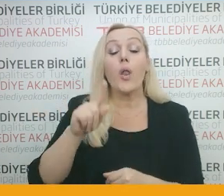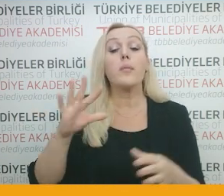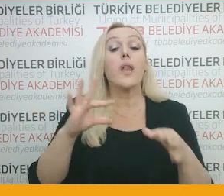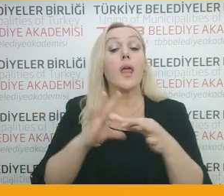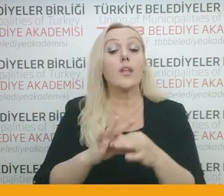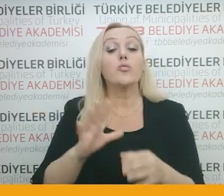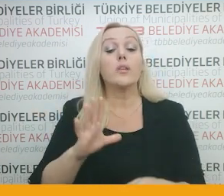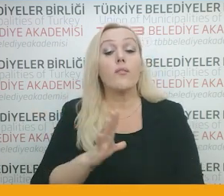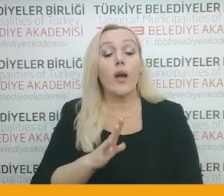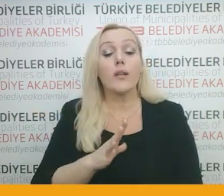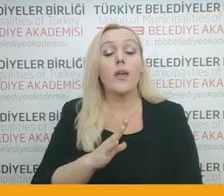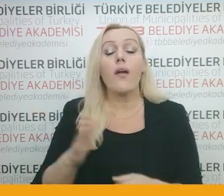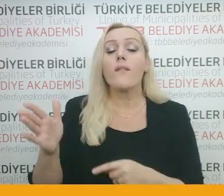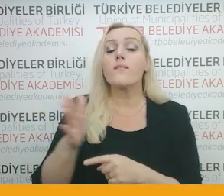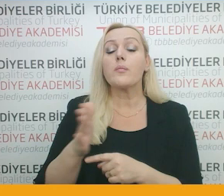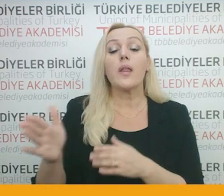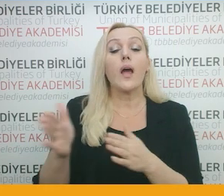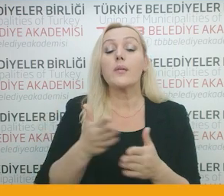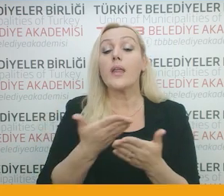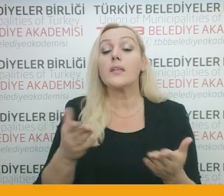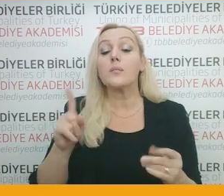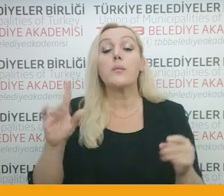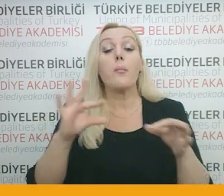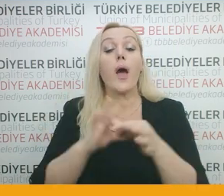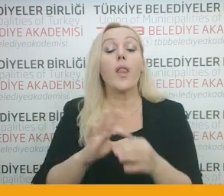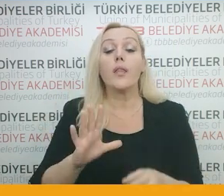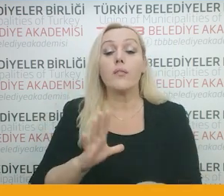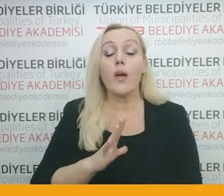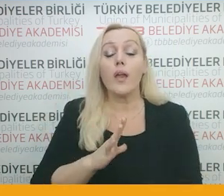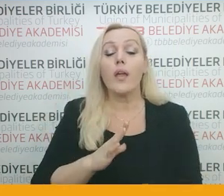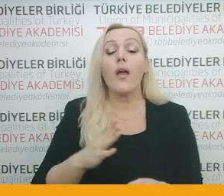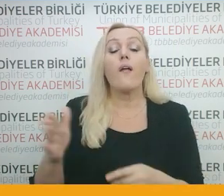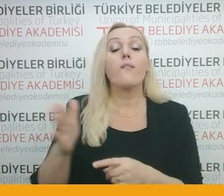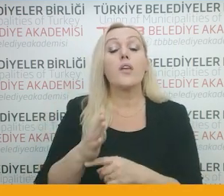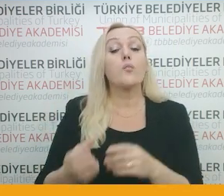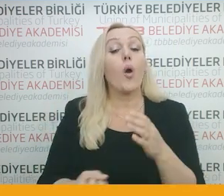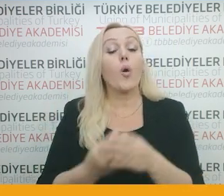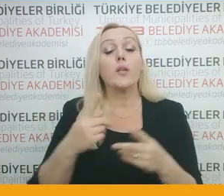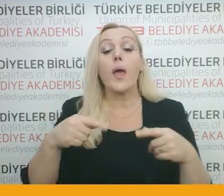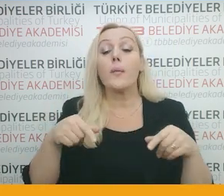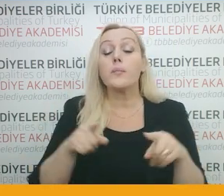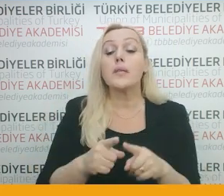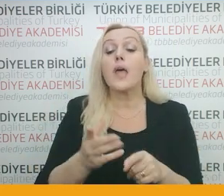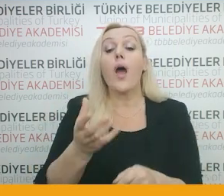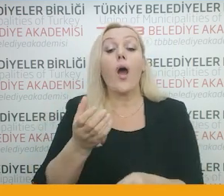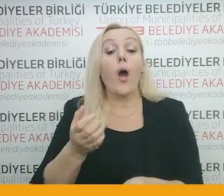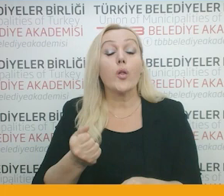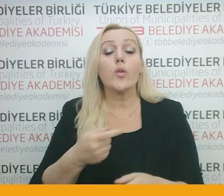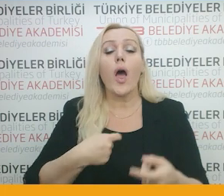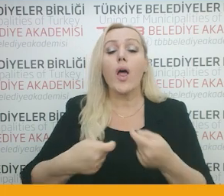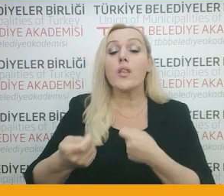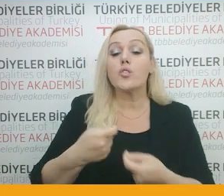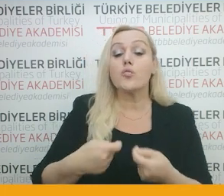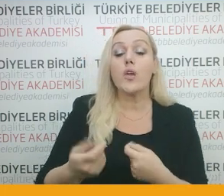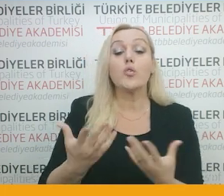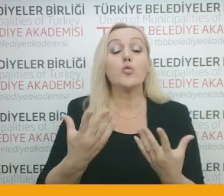var. Yine firmalarla aramızda nasıl bir ilişki var? Firmalar üretiyor. Biz de hane halkı olarak tüketiyoruz. bir